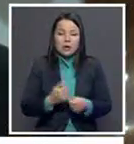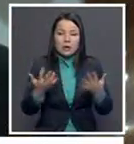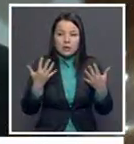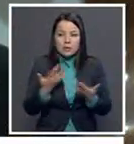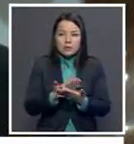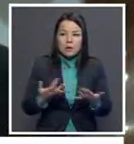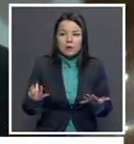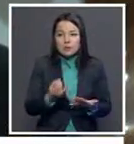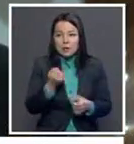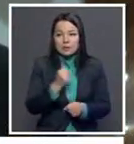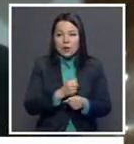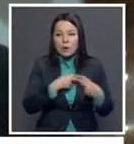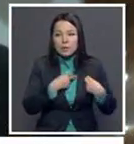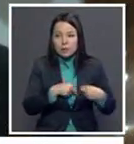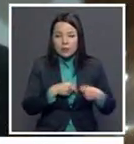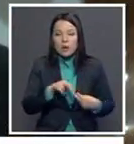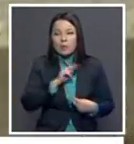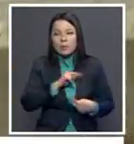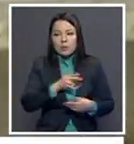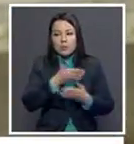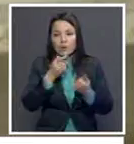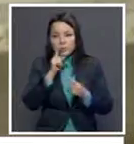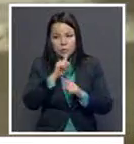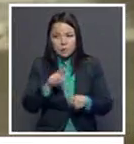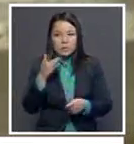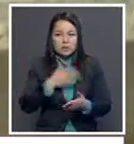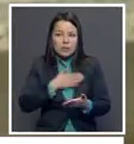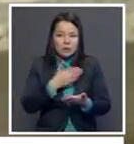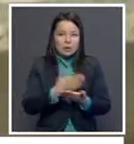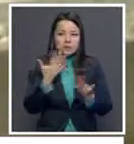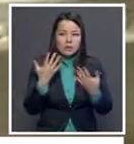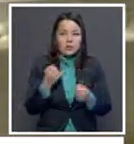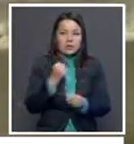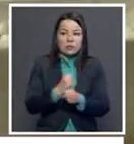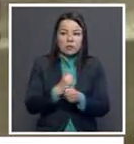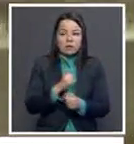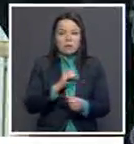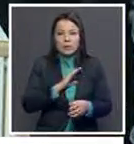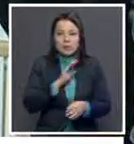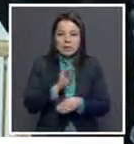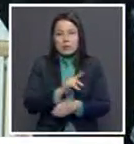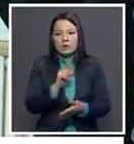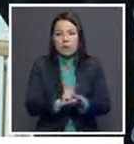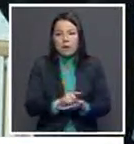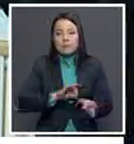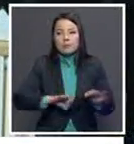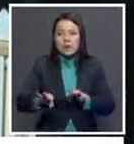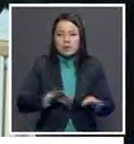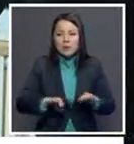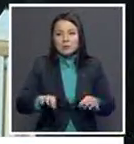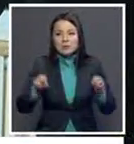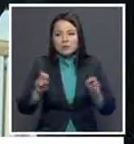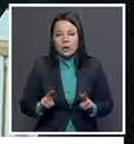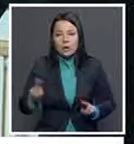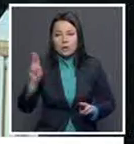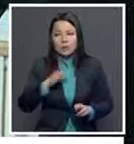бізде жұмыссыздықта болмас еді. Елжас Орынбасарұлы бейнелеу және сызу мамандығында 3-ші курста оқиды. Университет